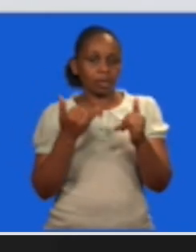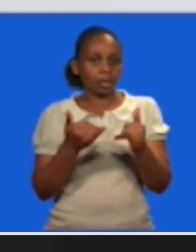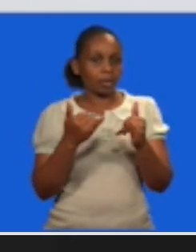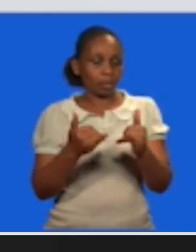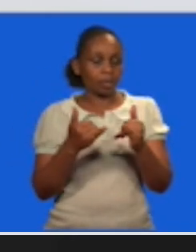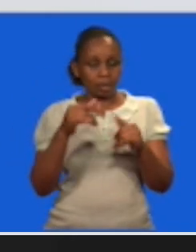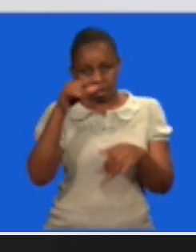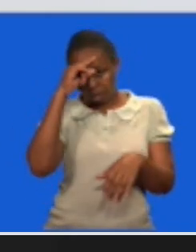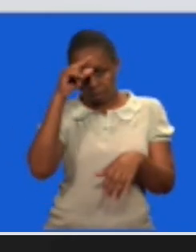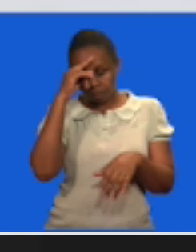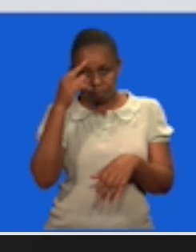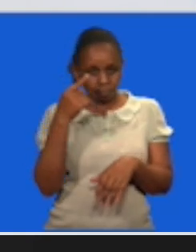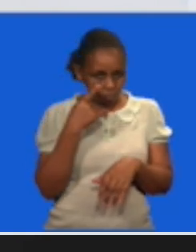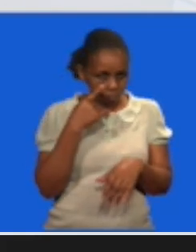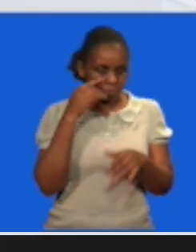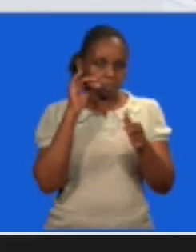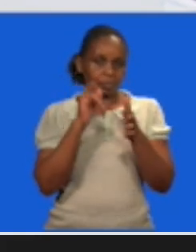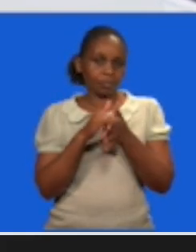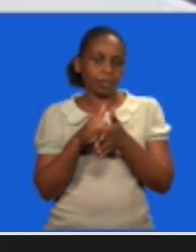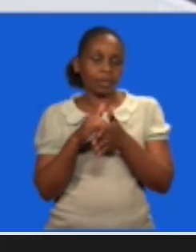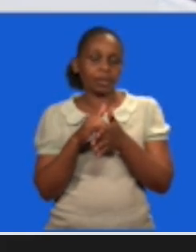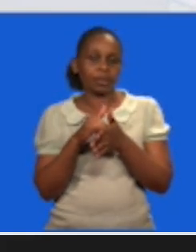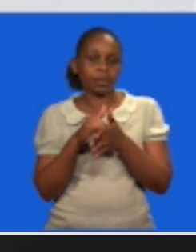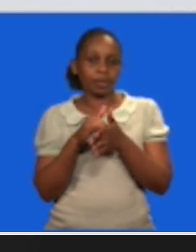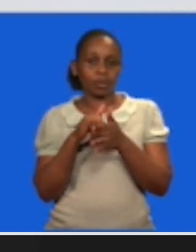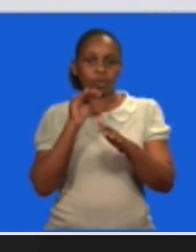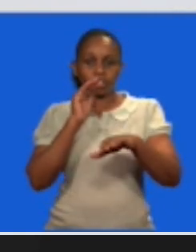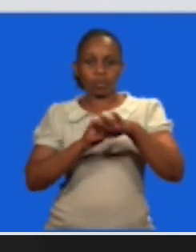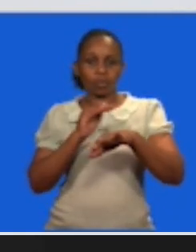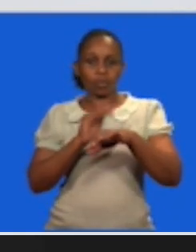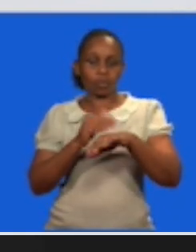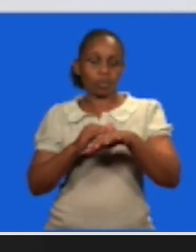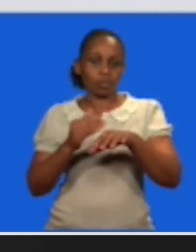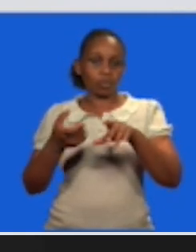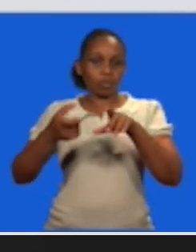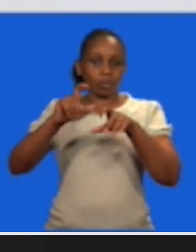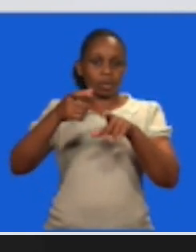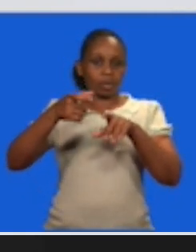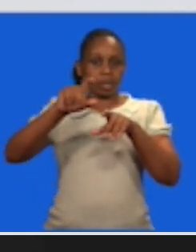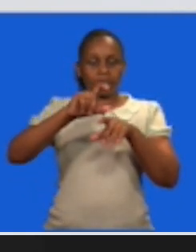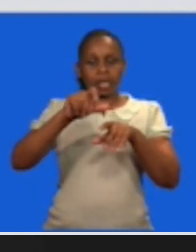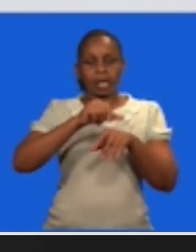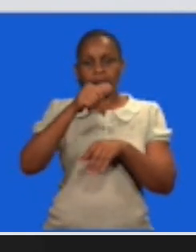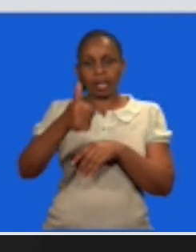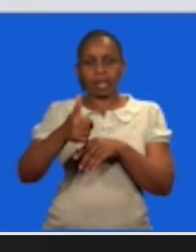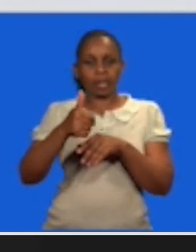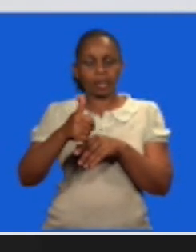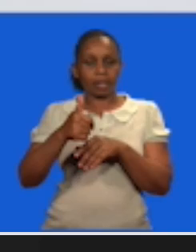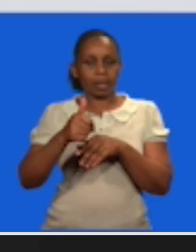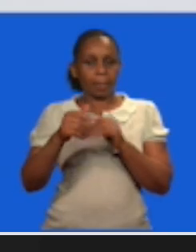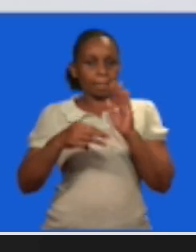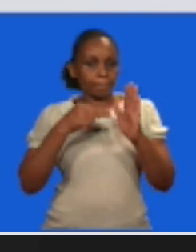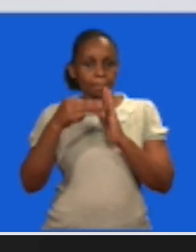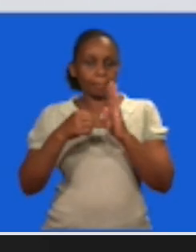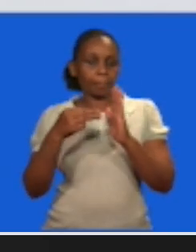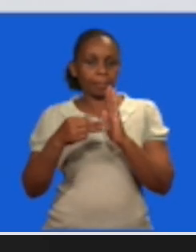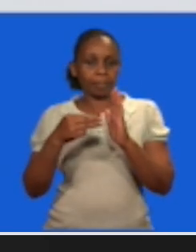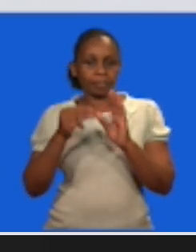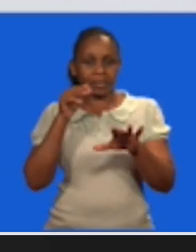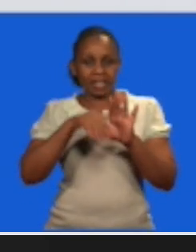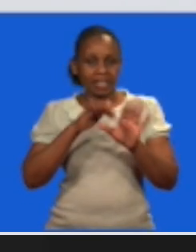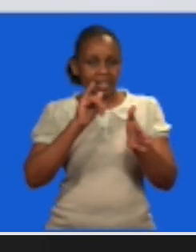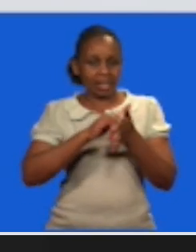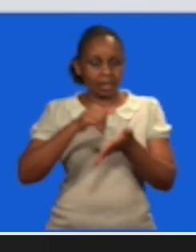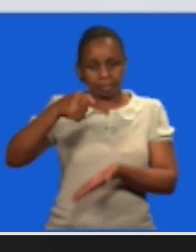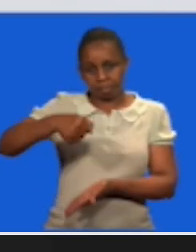mrefu sana. So serikali ikaona ni vizuri tuongezee theater ya 3.